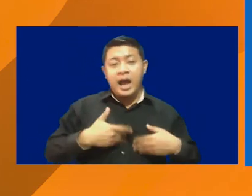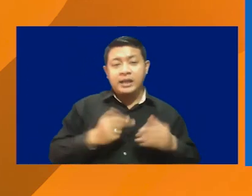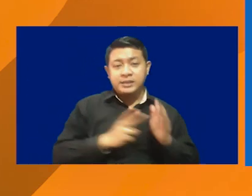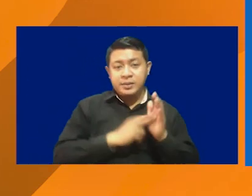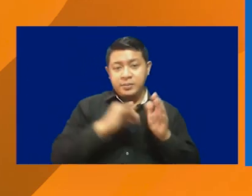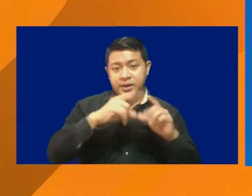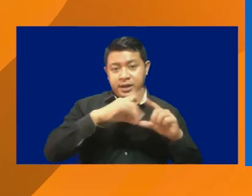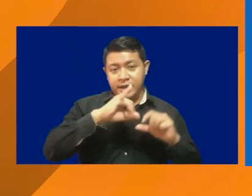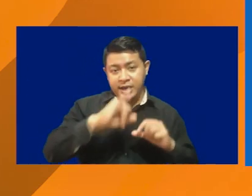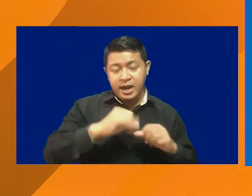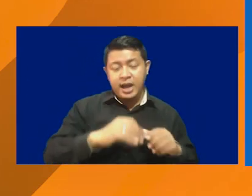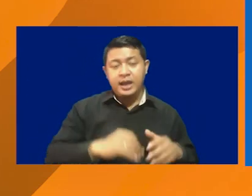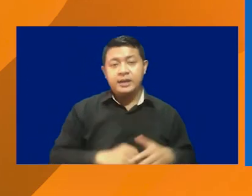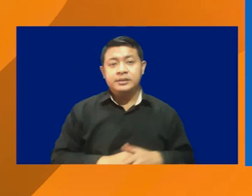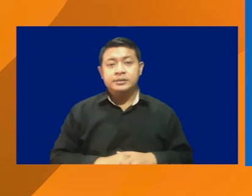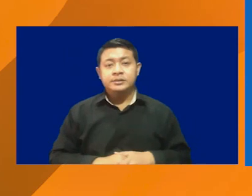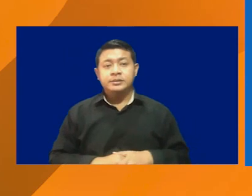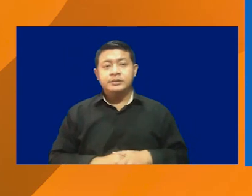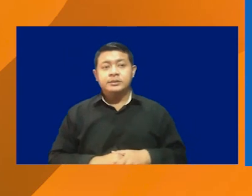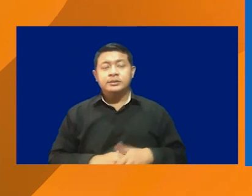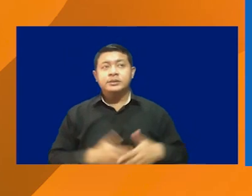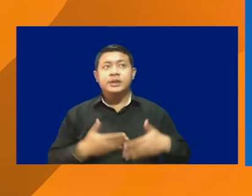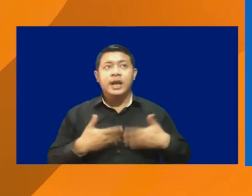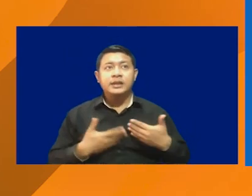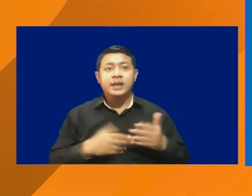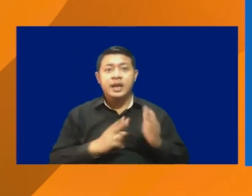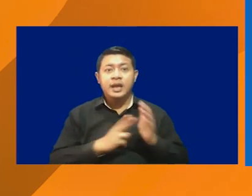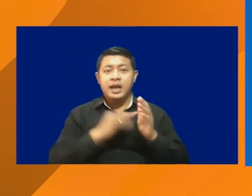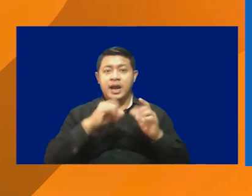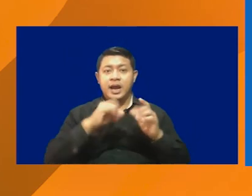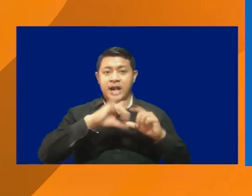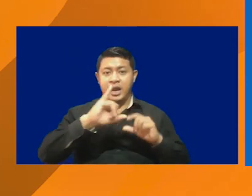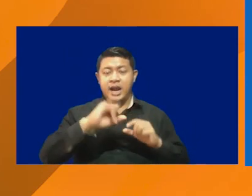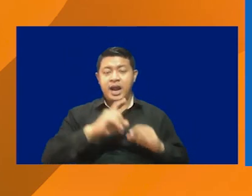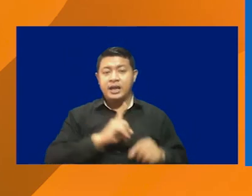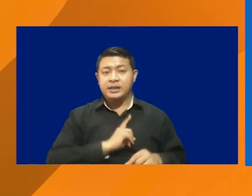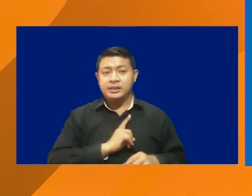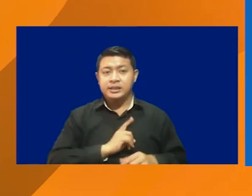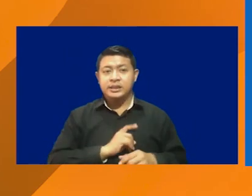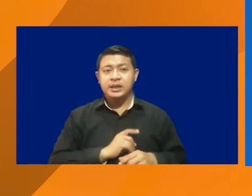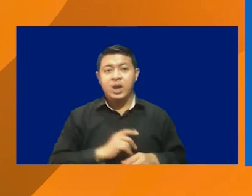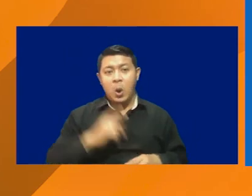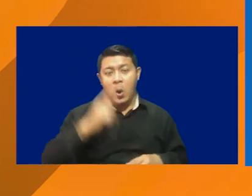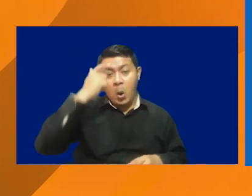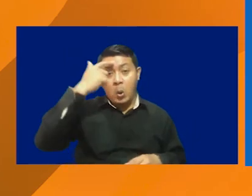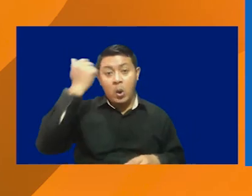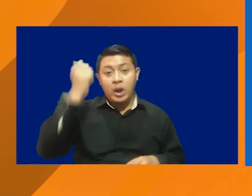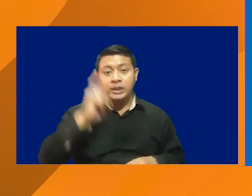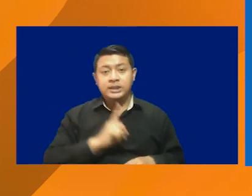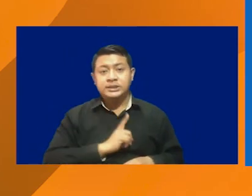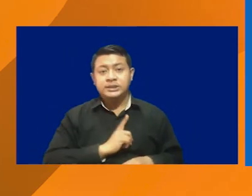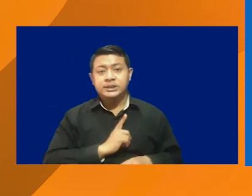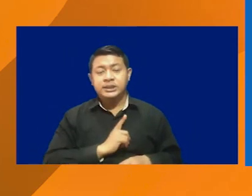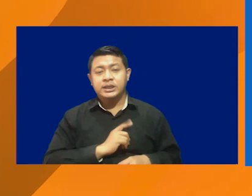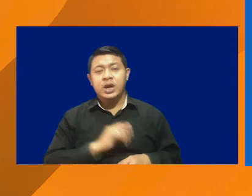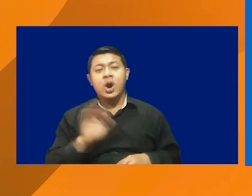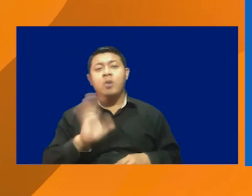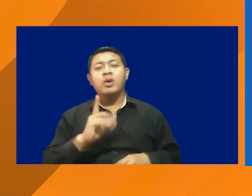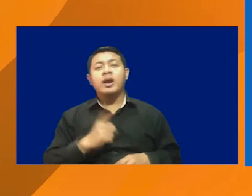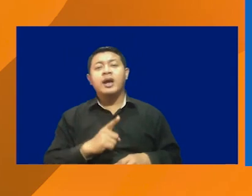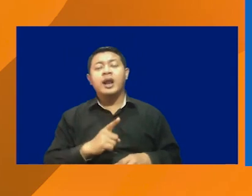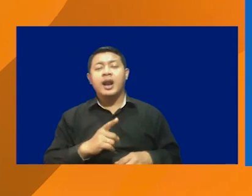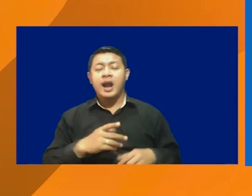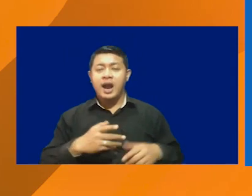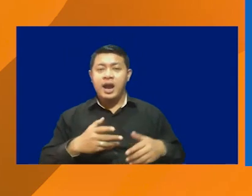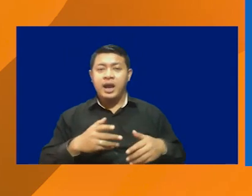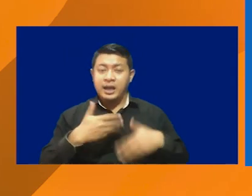orang lain. Sedangkan rasa bernilai dirasakan oleh seseorang karena nilai dirinya sendiri,